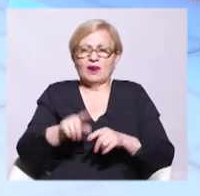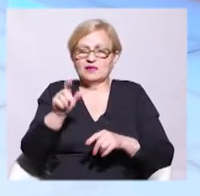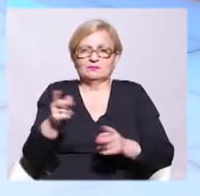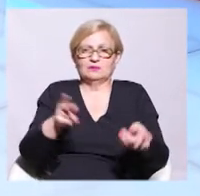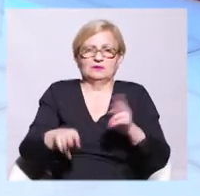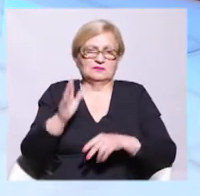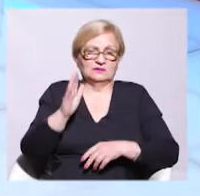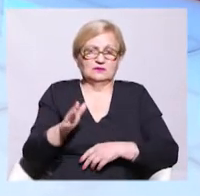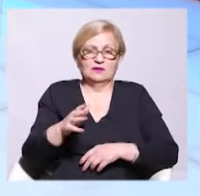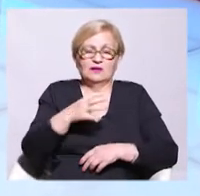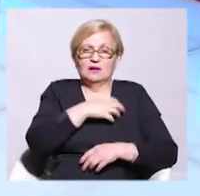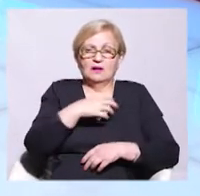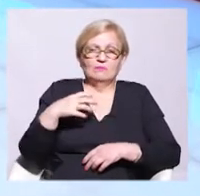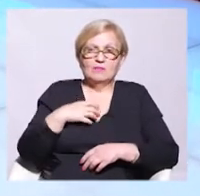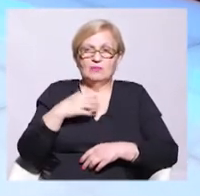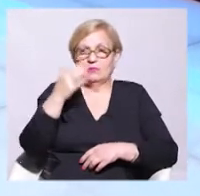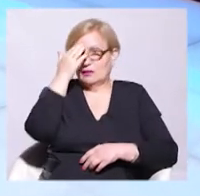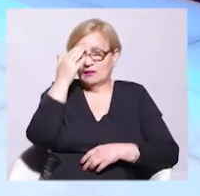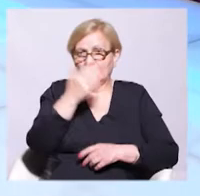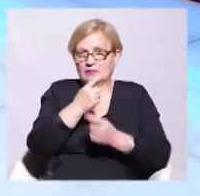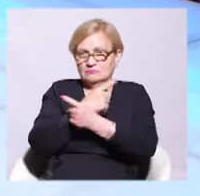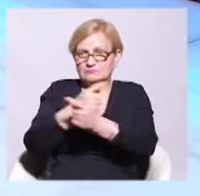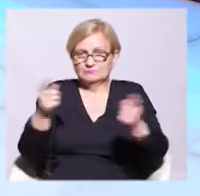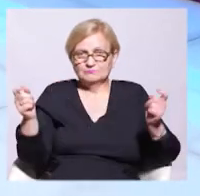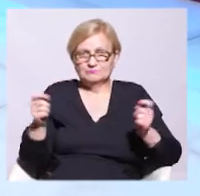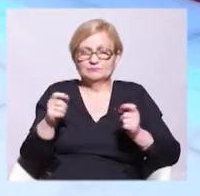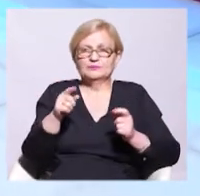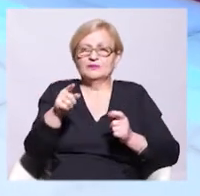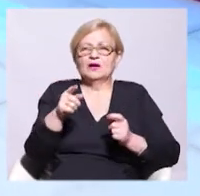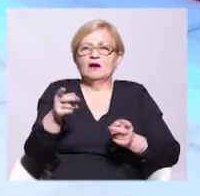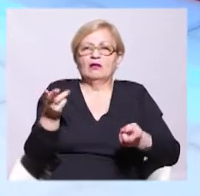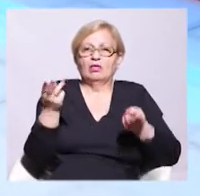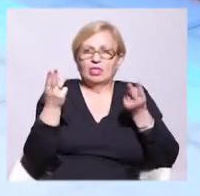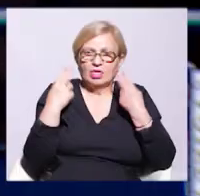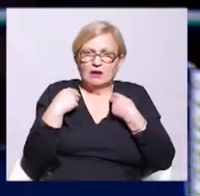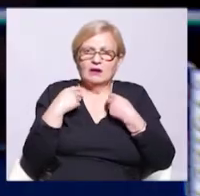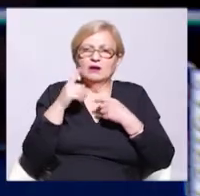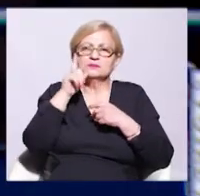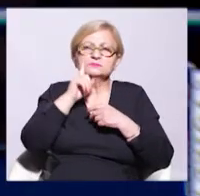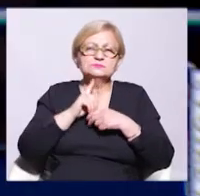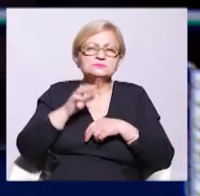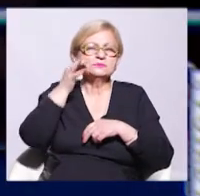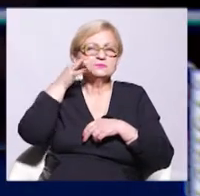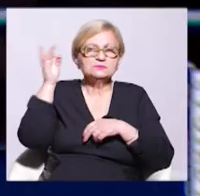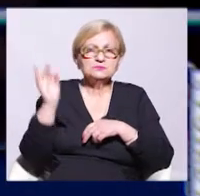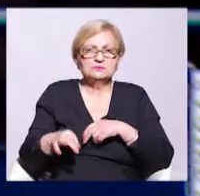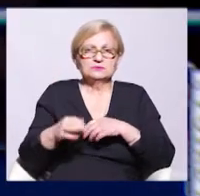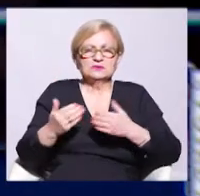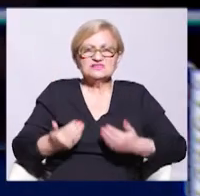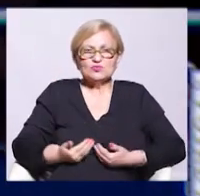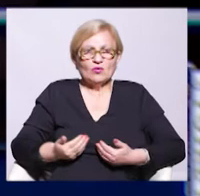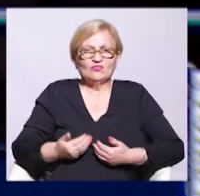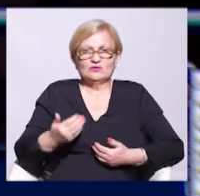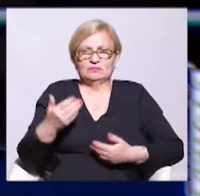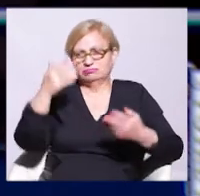Მეფე თავის ხალხს მოუწოდებს არ დაემონოს კეთილდღეობის ხიბლს, რაც იცით რას